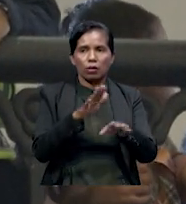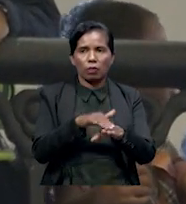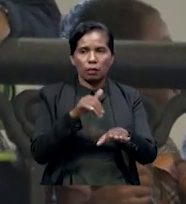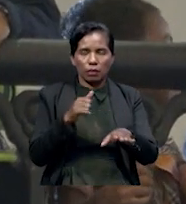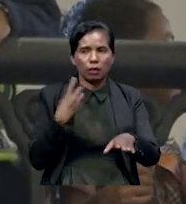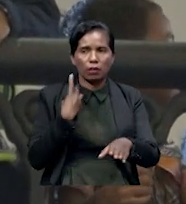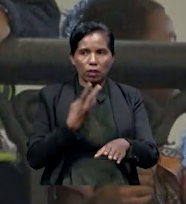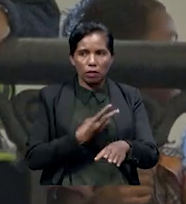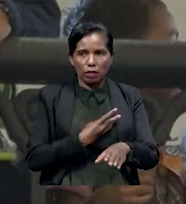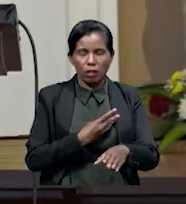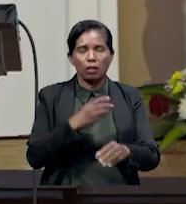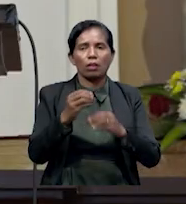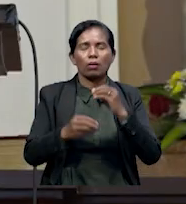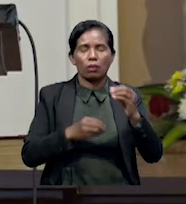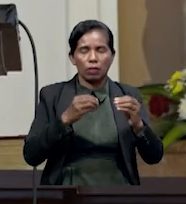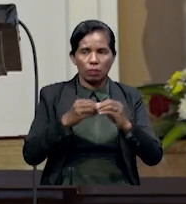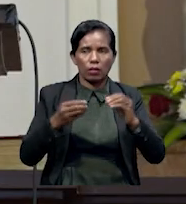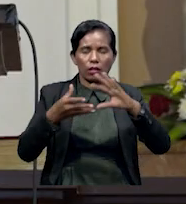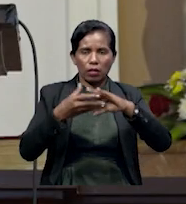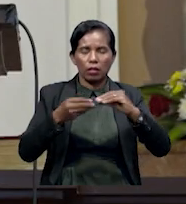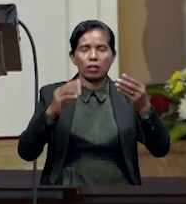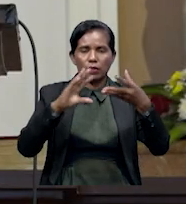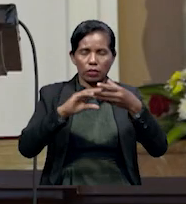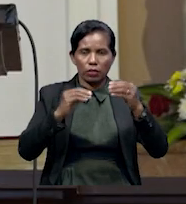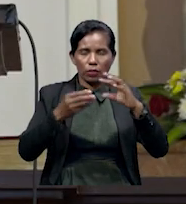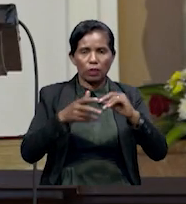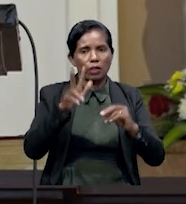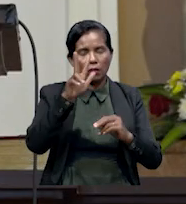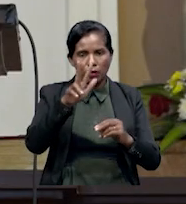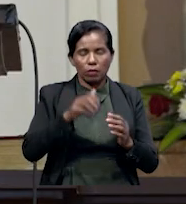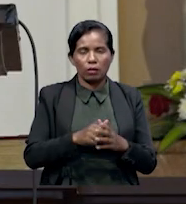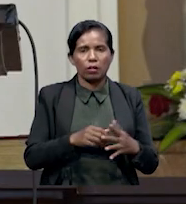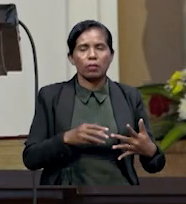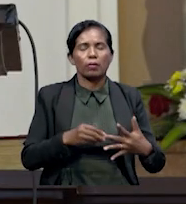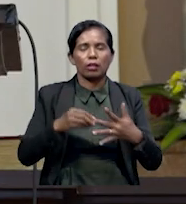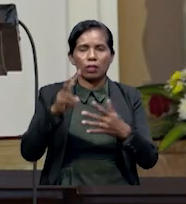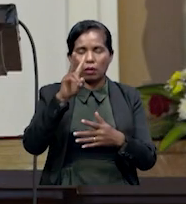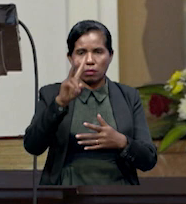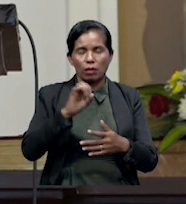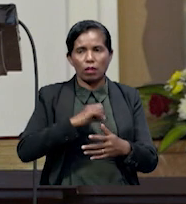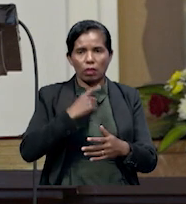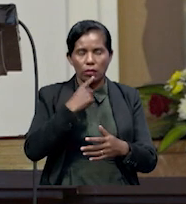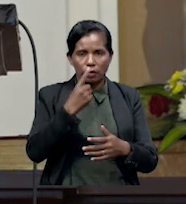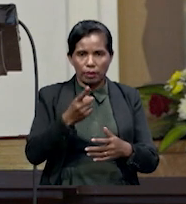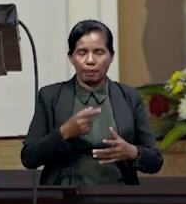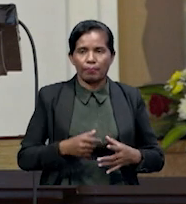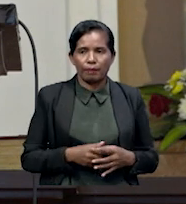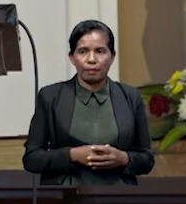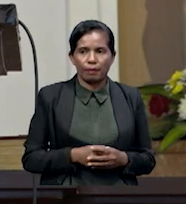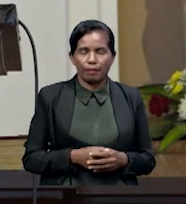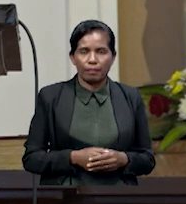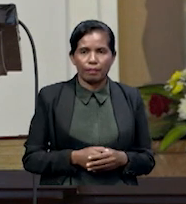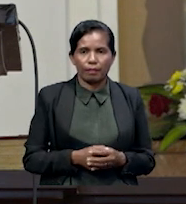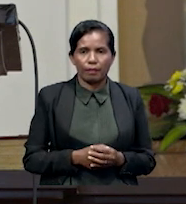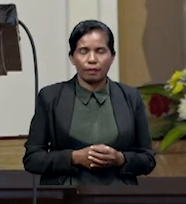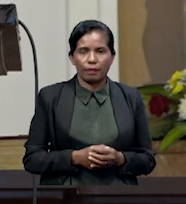reflekte konaba aiknan oi tolu ne, meli liu rua ikus ne be oin hau sublinya oi tuan.